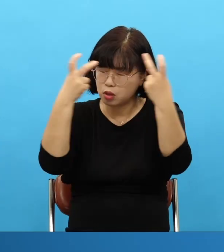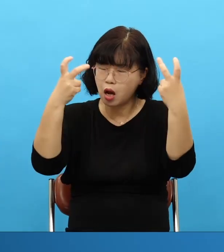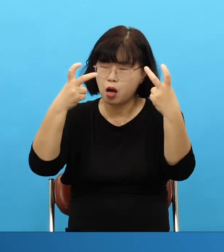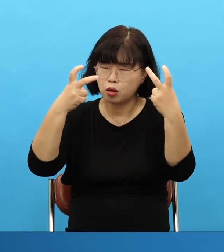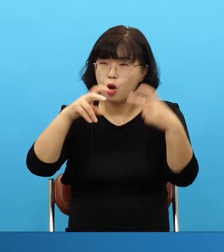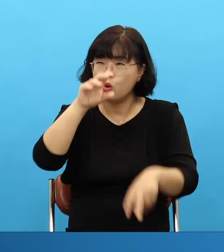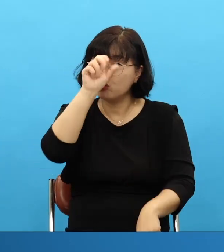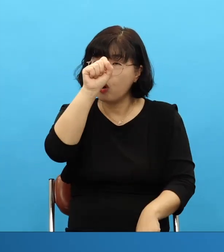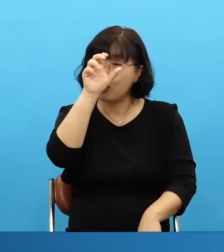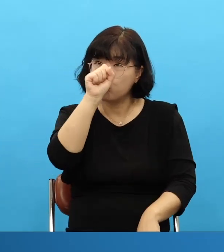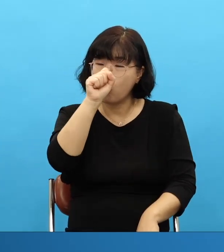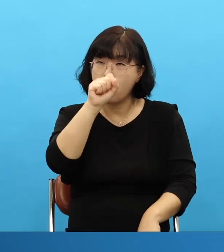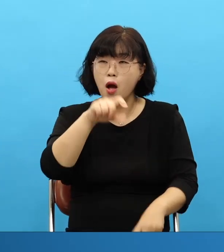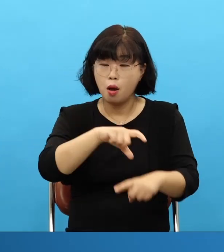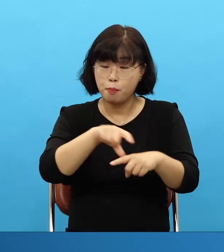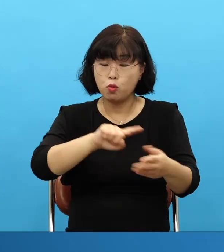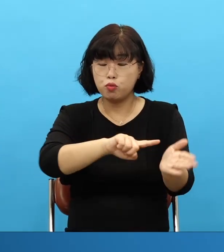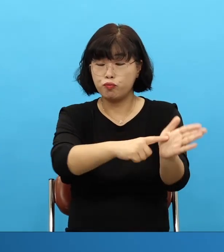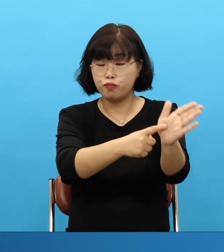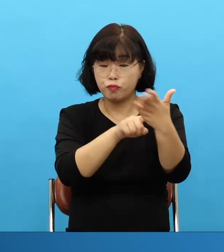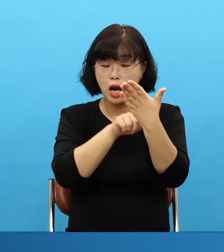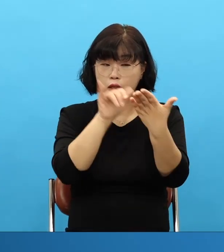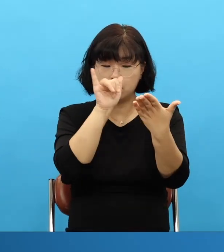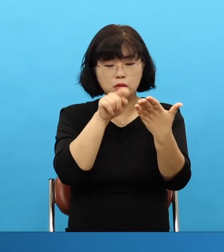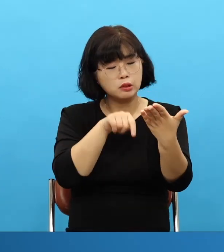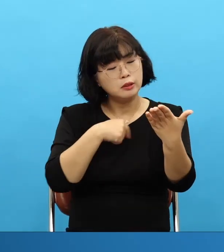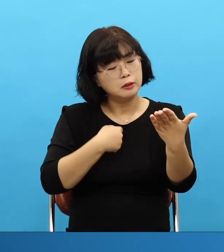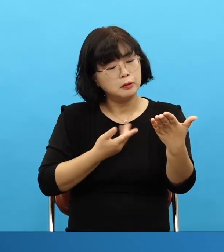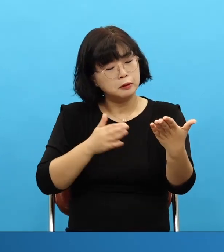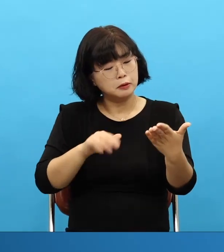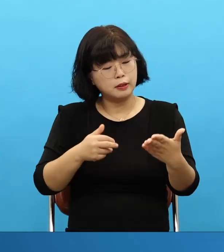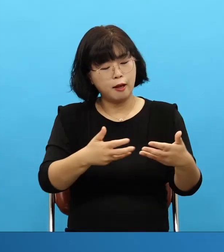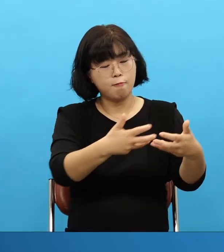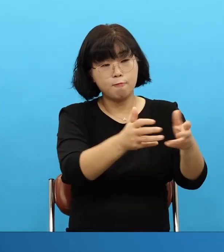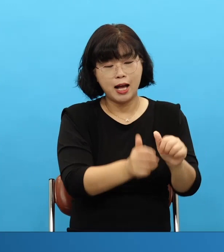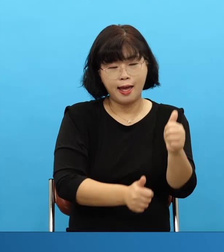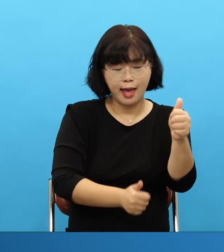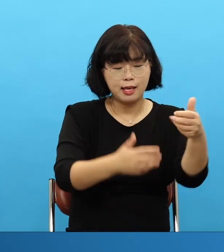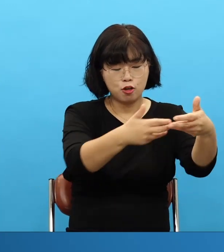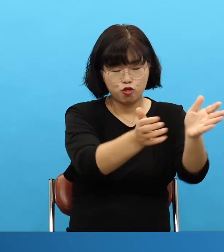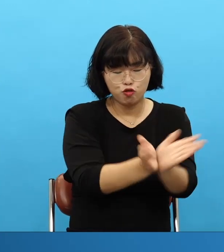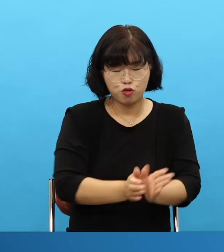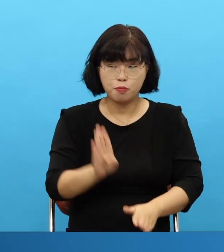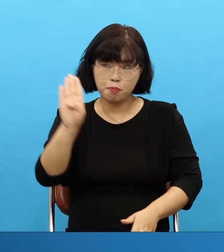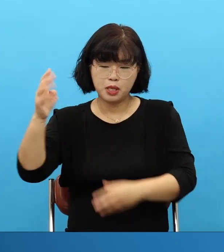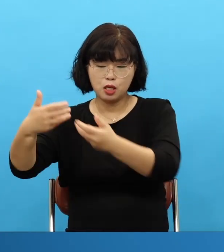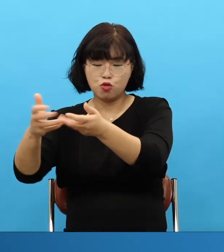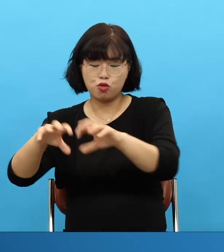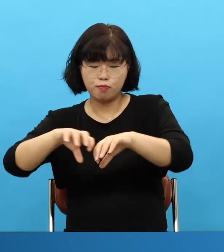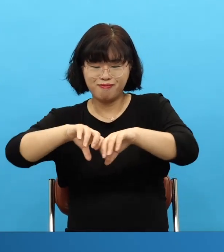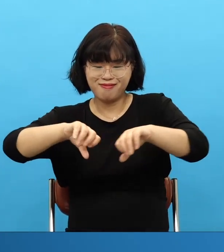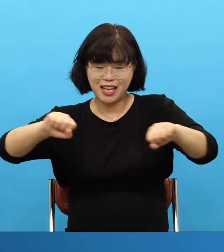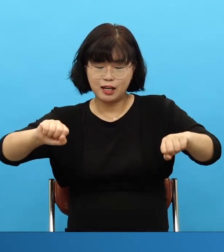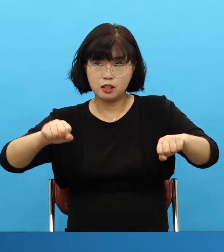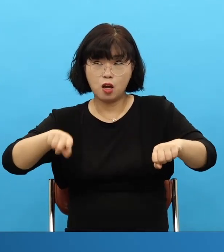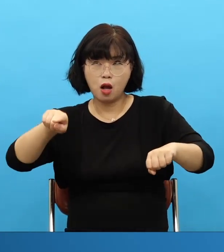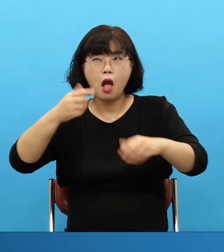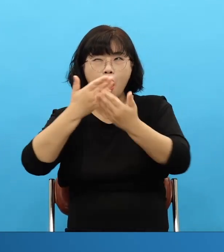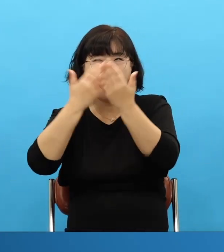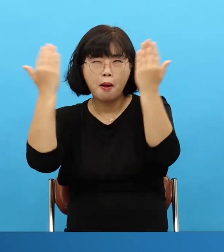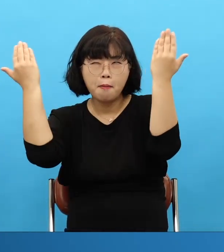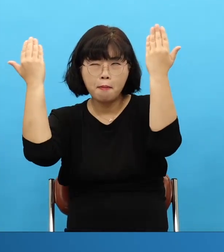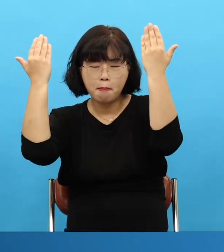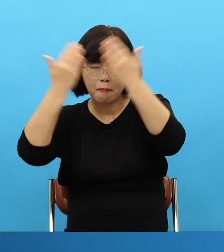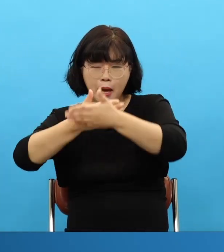나눠가지고요. 실제 실험을 한 거예요. Had 2 groups, one control group, and he carried out this 3시간만 experiment. 자는 사람이 훨씬 빨리 나왔어요. And the group that only slept 3 hours a night,